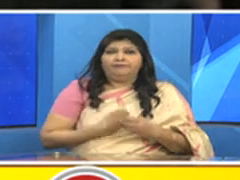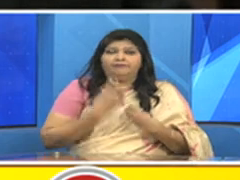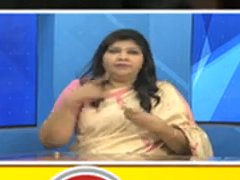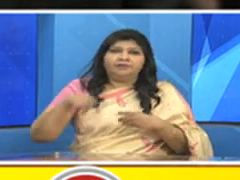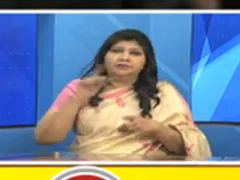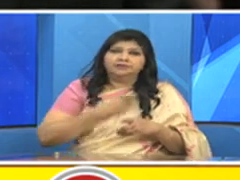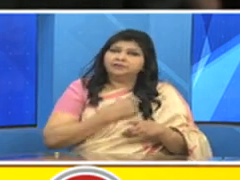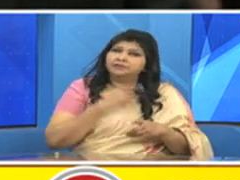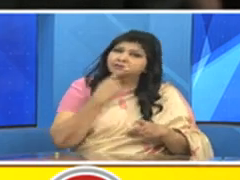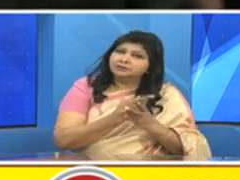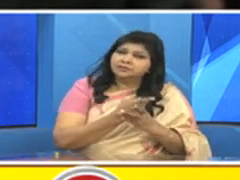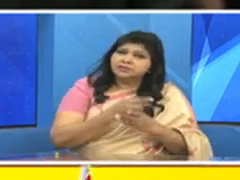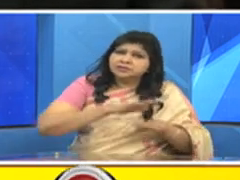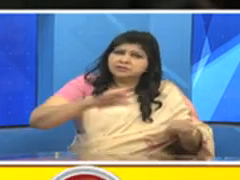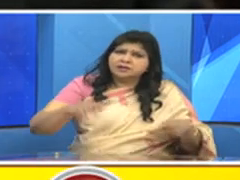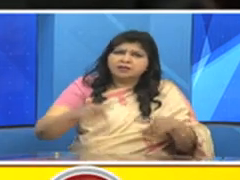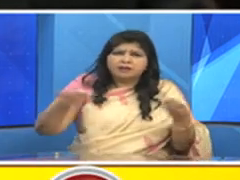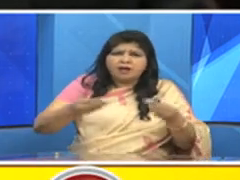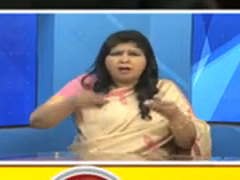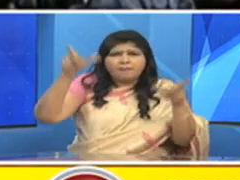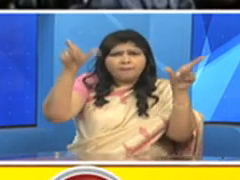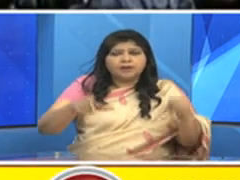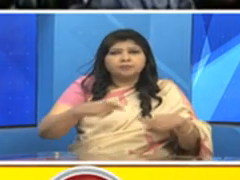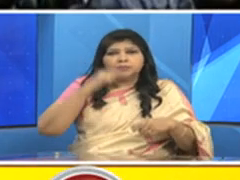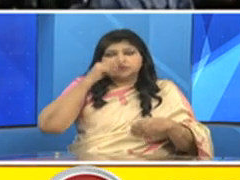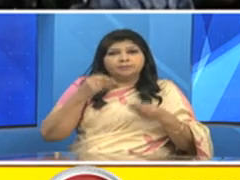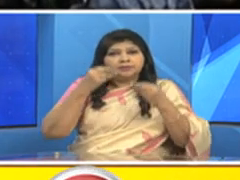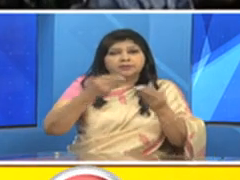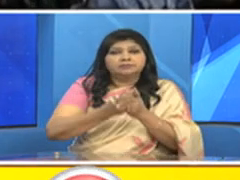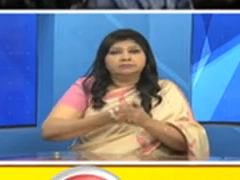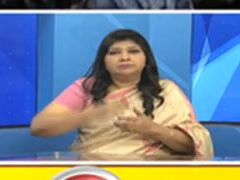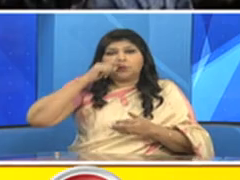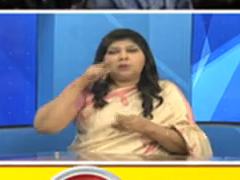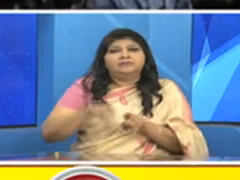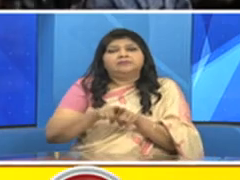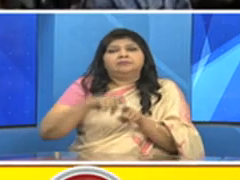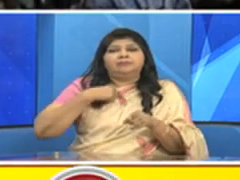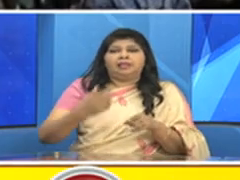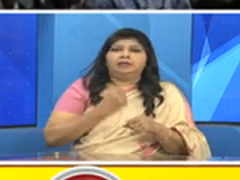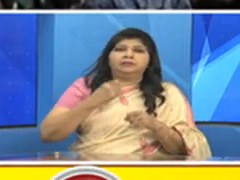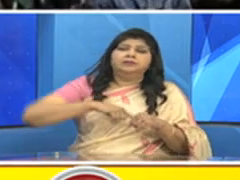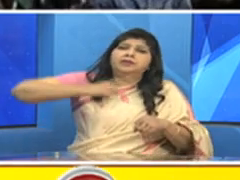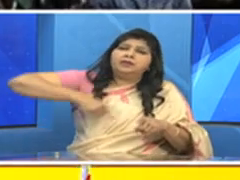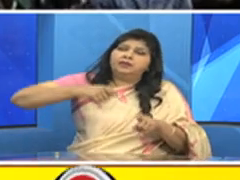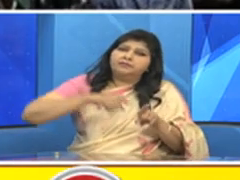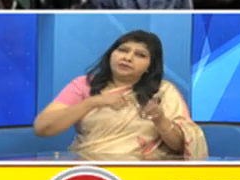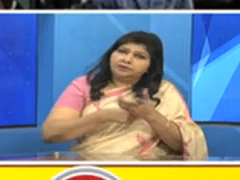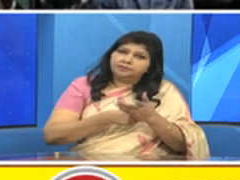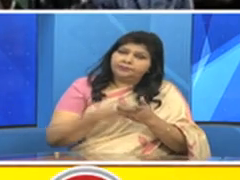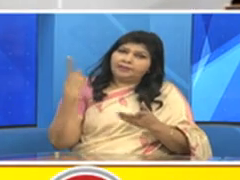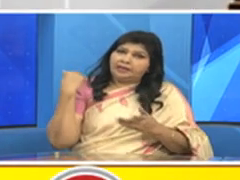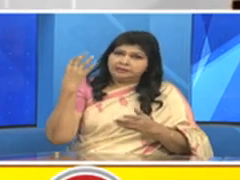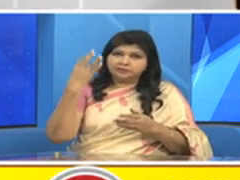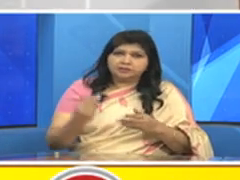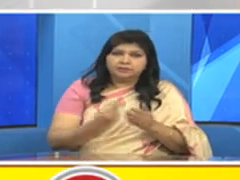है। जमीन से जुड़े लोगों को सम्मानित कर गौरवान्वित महसूस करता है। हर वर्ष की भांति कल शाम